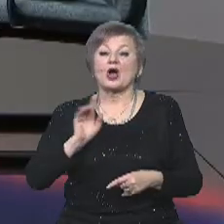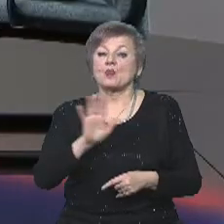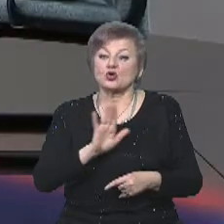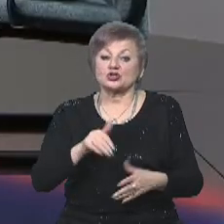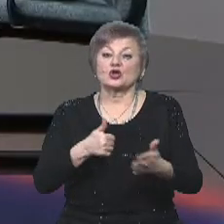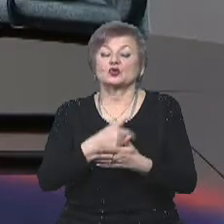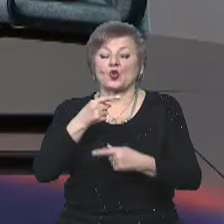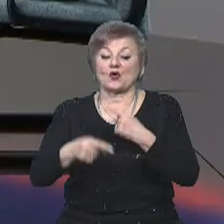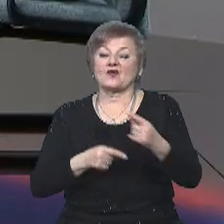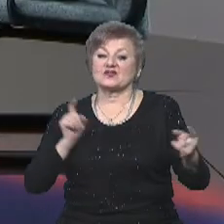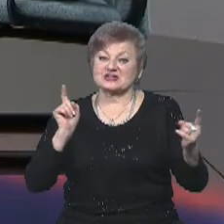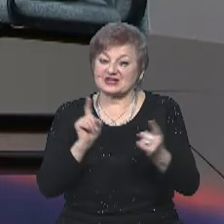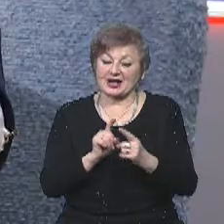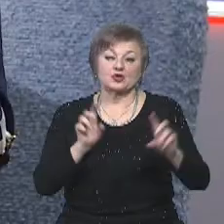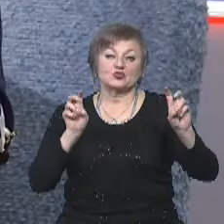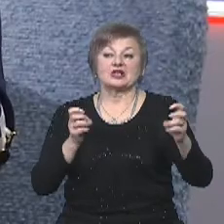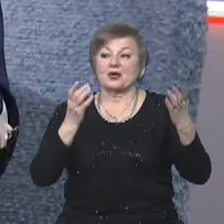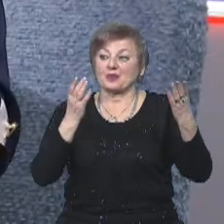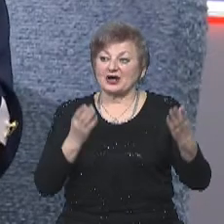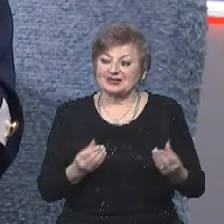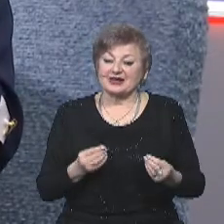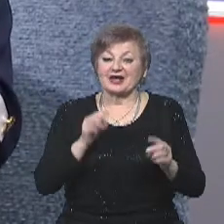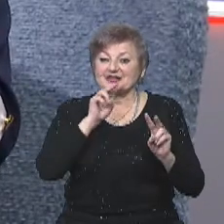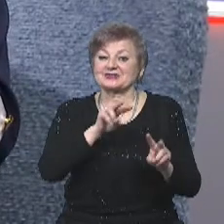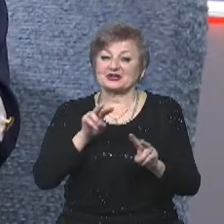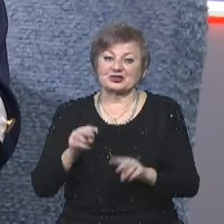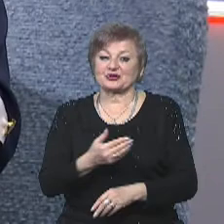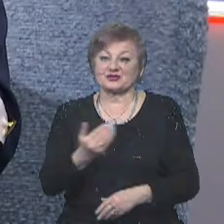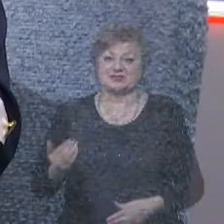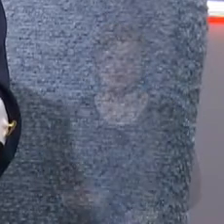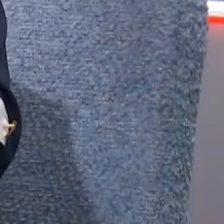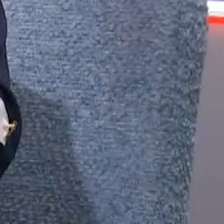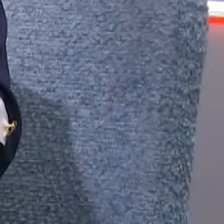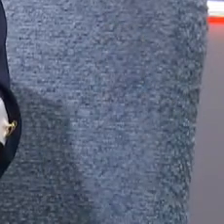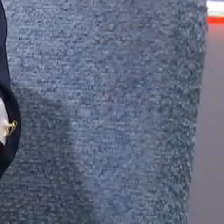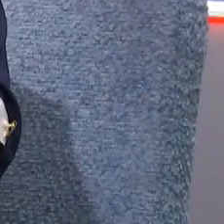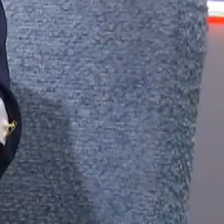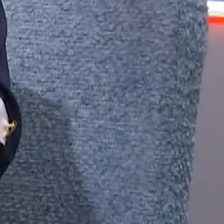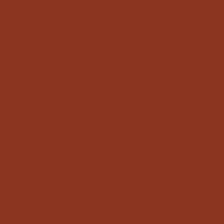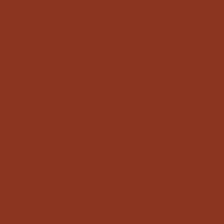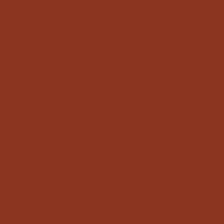зустрічі у програмі «Тема дня». Пильнуйте себе і Україну. Спасибо.